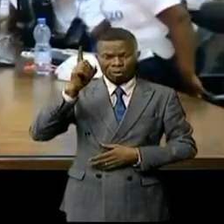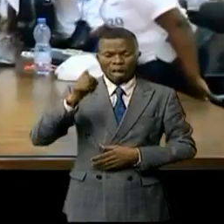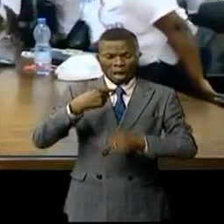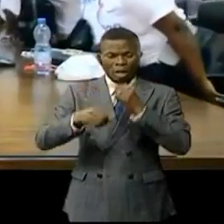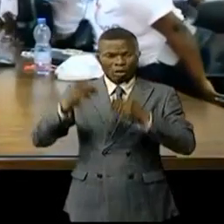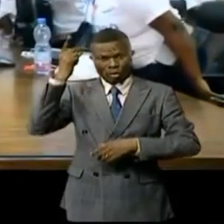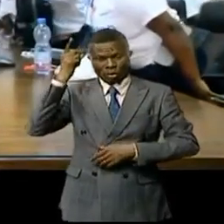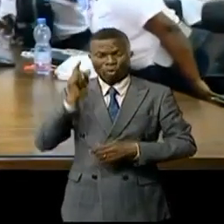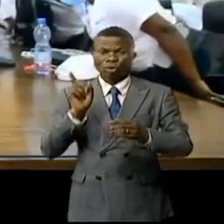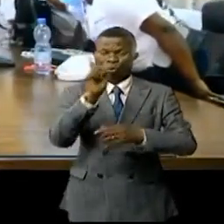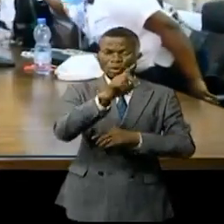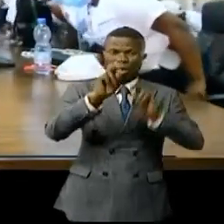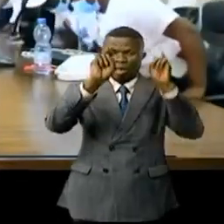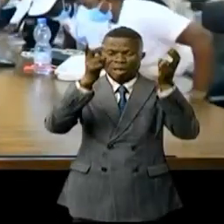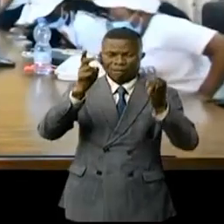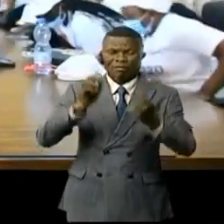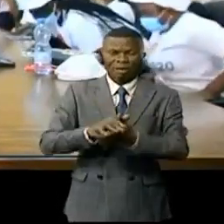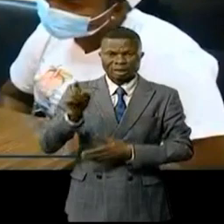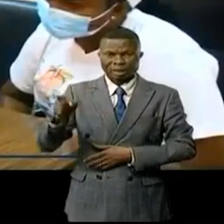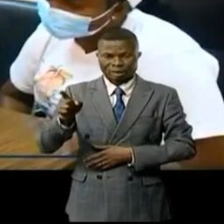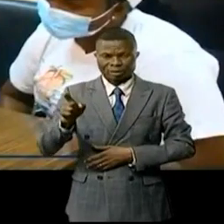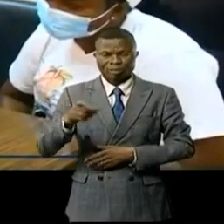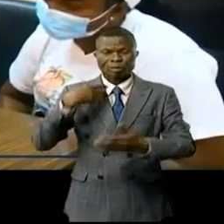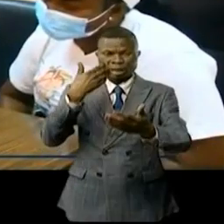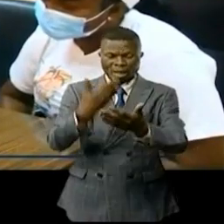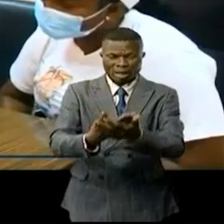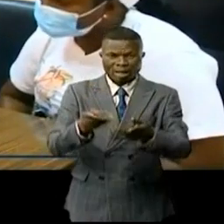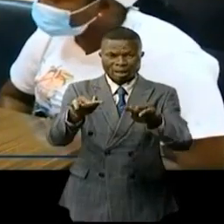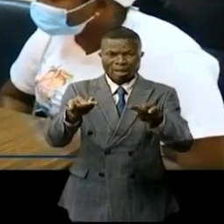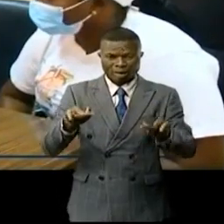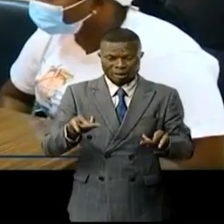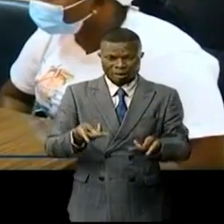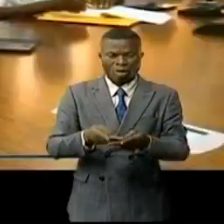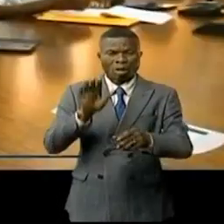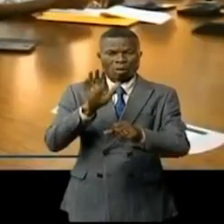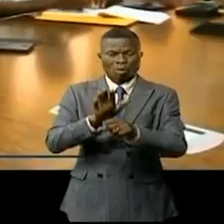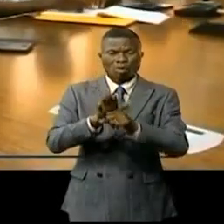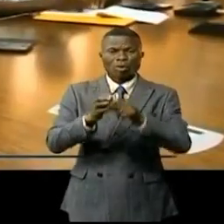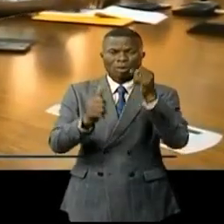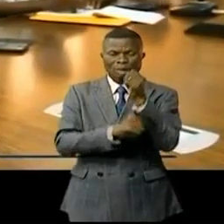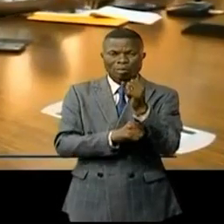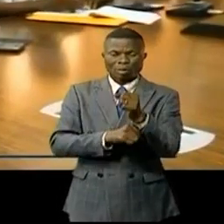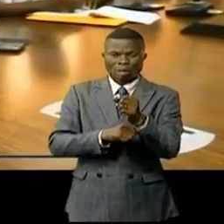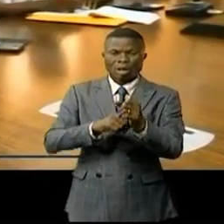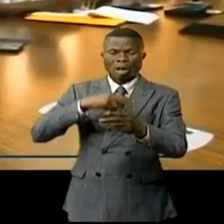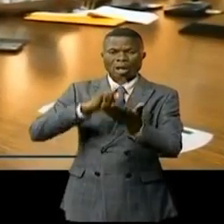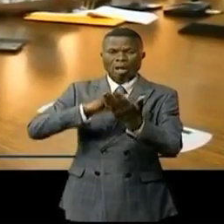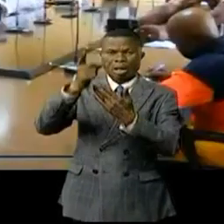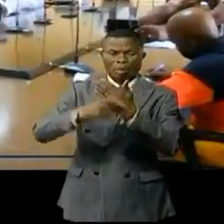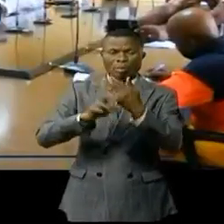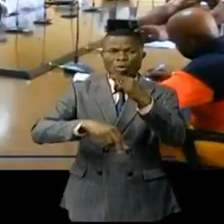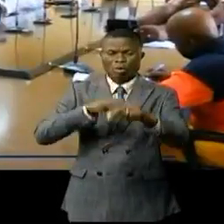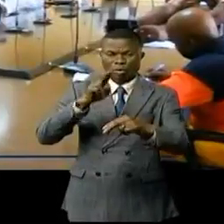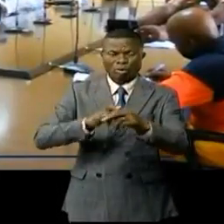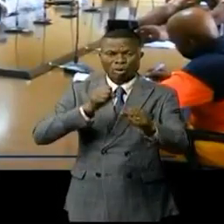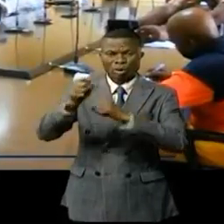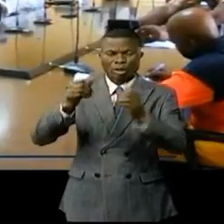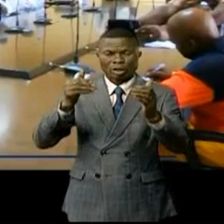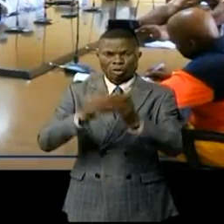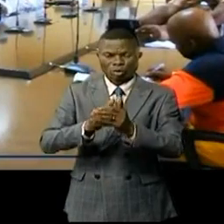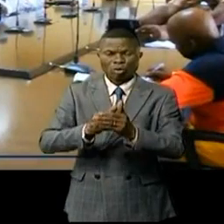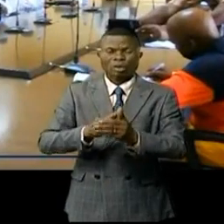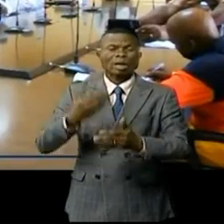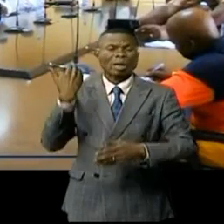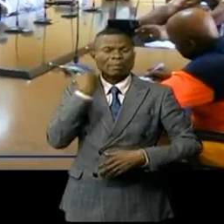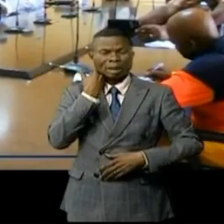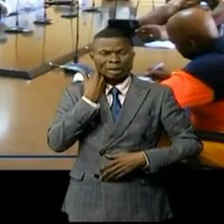en passant par la ville de Chikapa. Une fois arrivée sur place, la forte délégation du programme national des luttes contre la tuberculose, conduite par le professeur